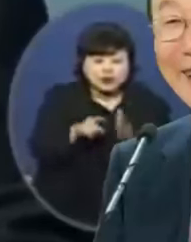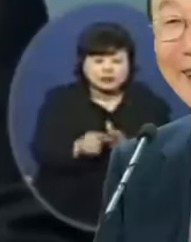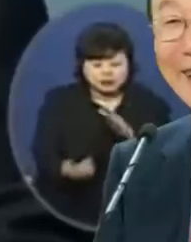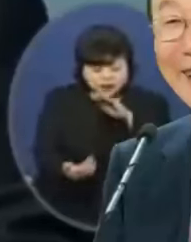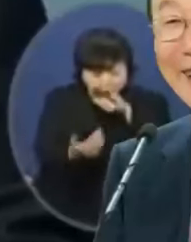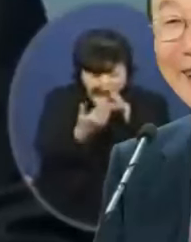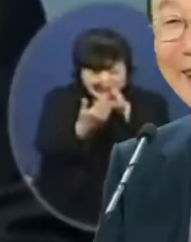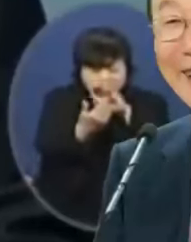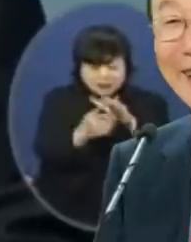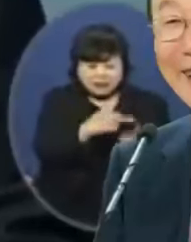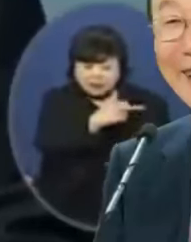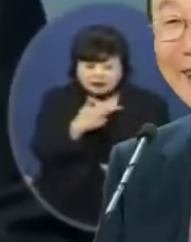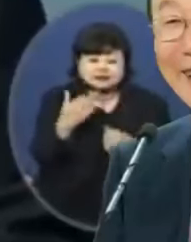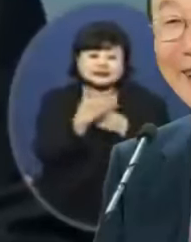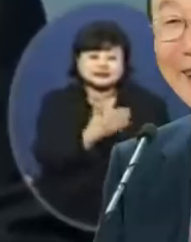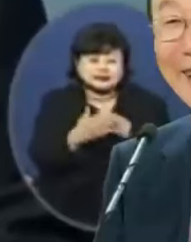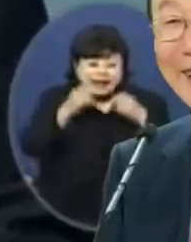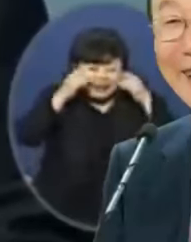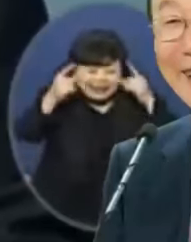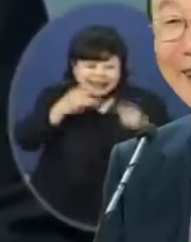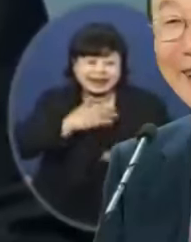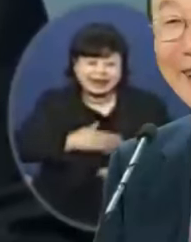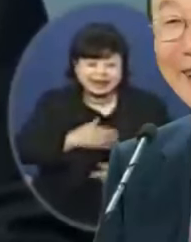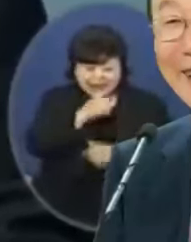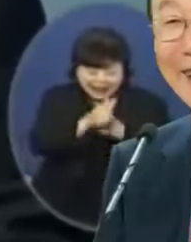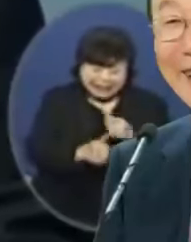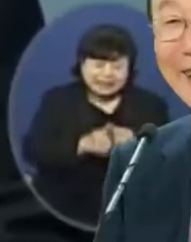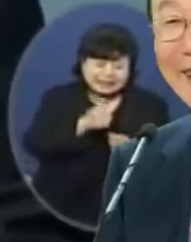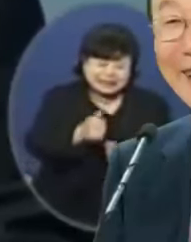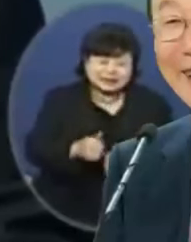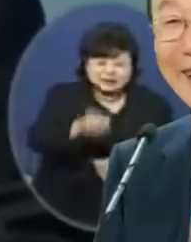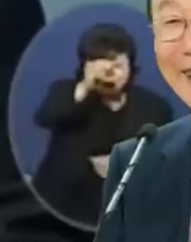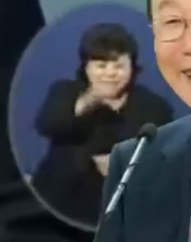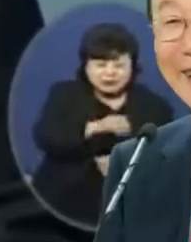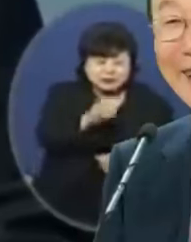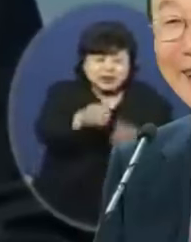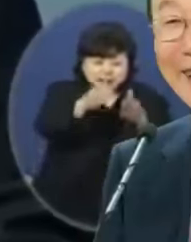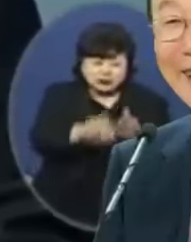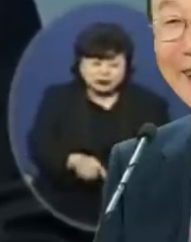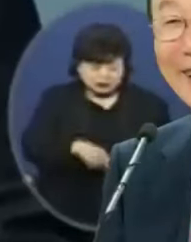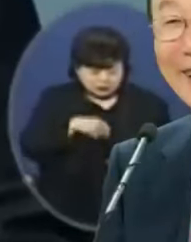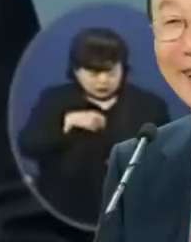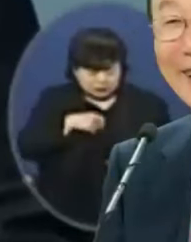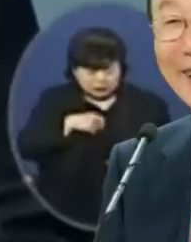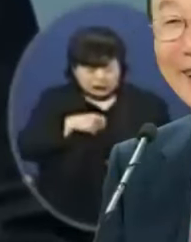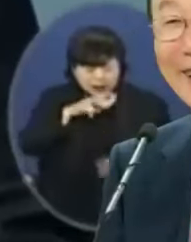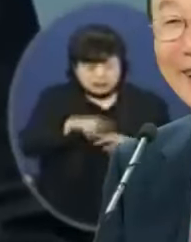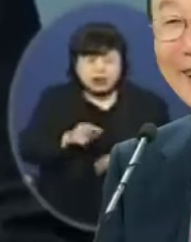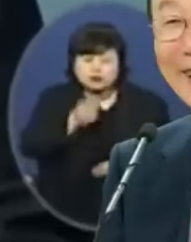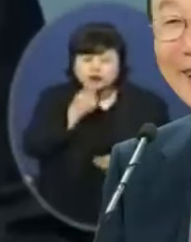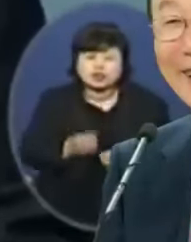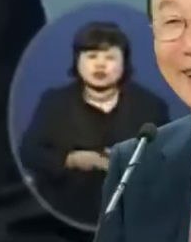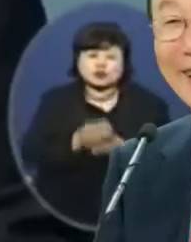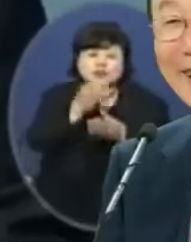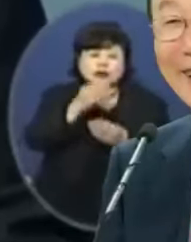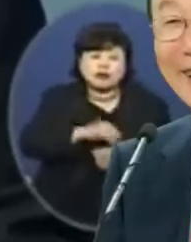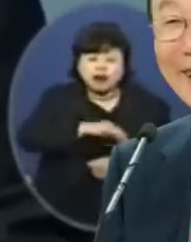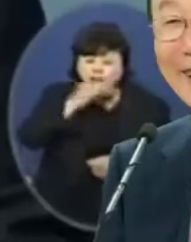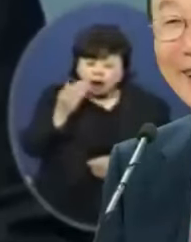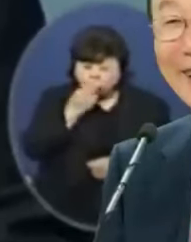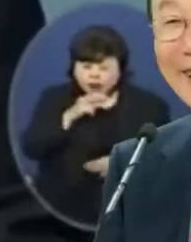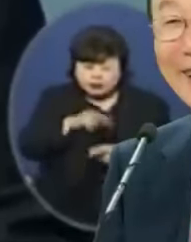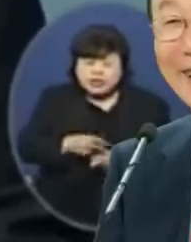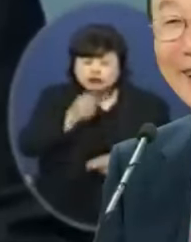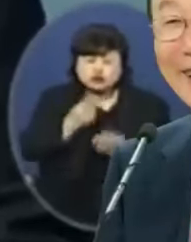이루어가신 크나큰 은혜를 깨달아 알아서 하나님 십자가를 통해서 의의 샘물이 솟아오르고 거룩함의